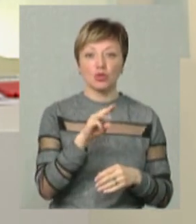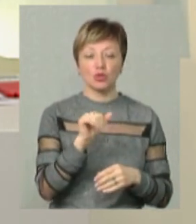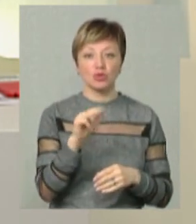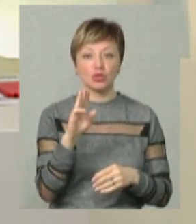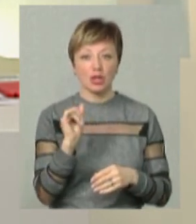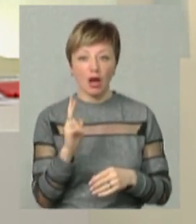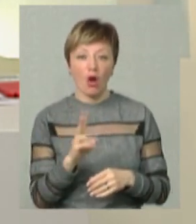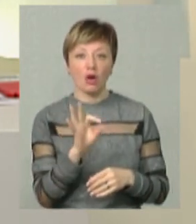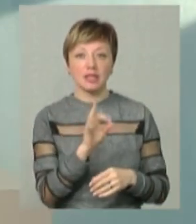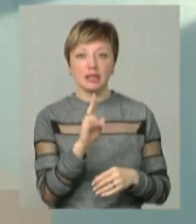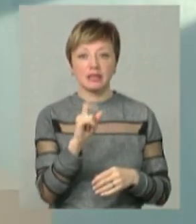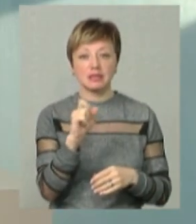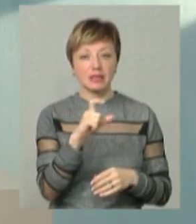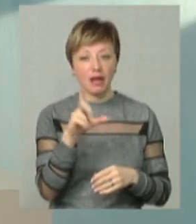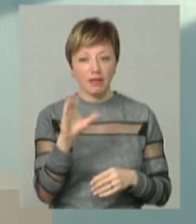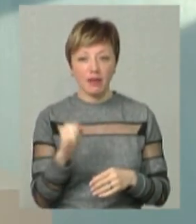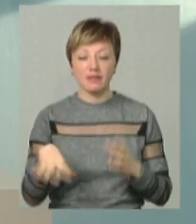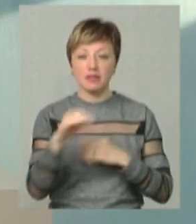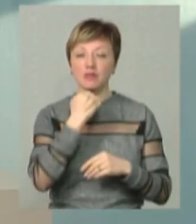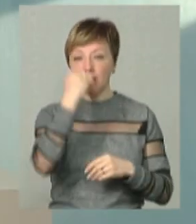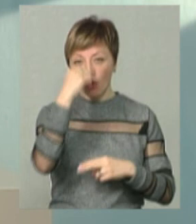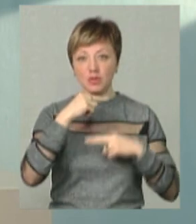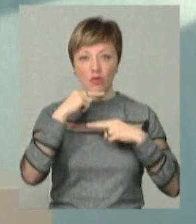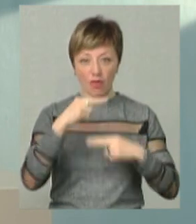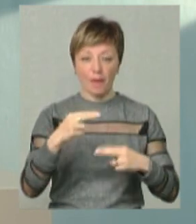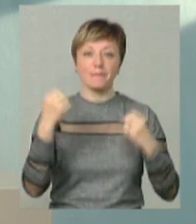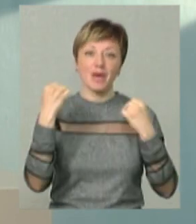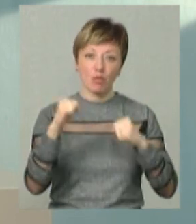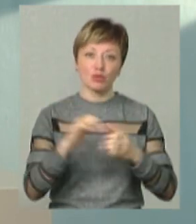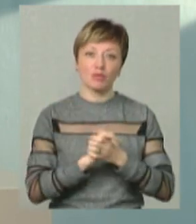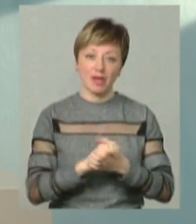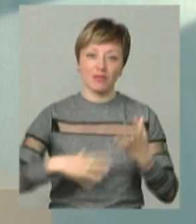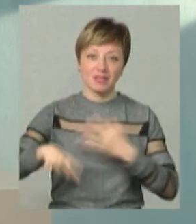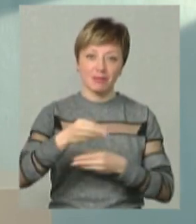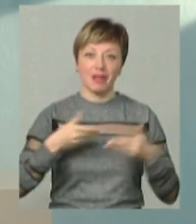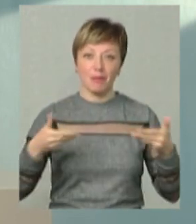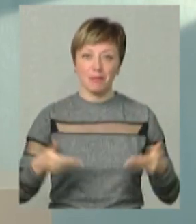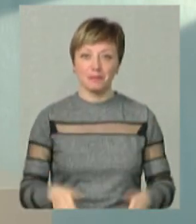Оксаною Кізаєвою. Усім дякуємо за увагу і переможного миру усім нам!